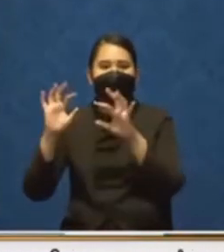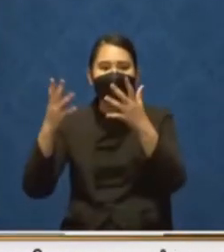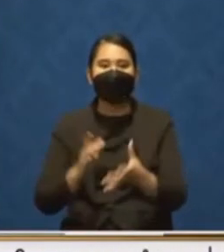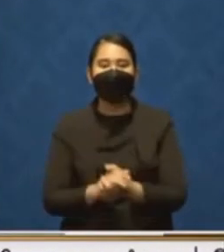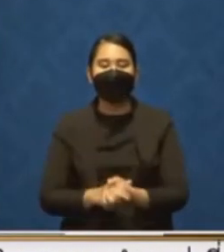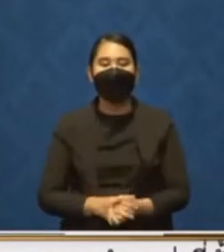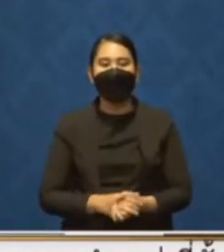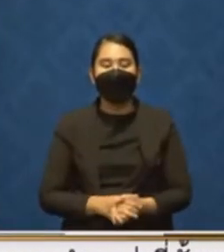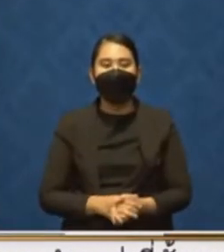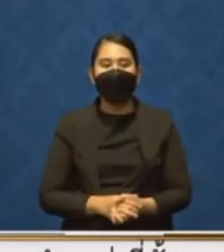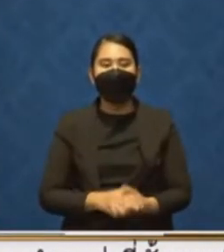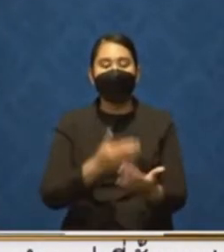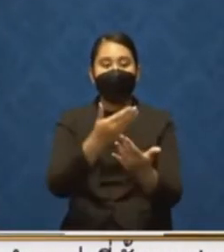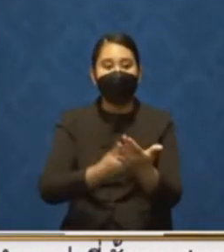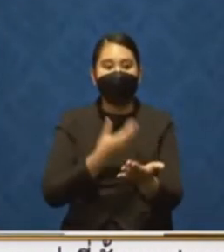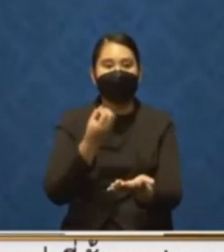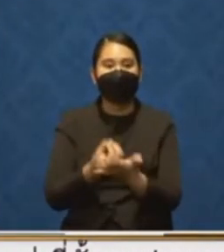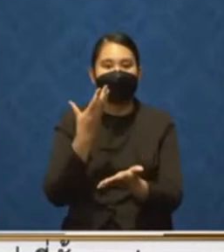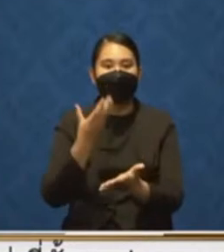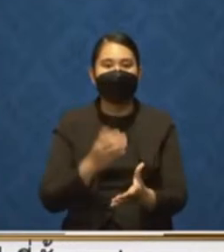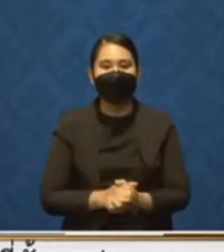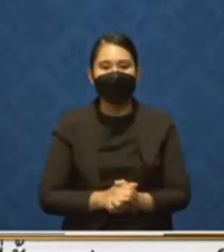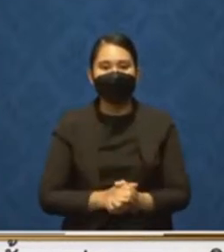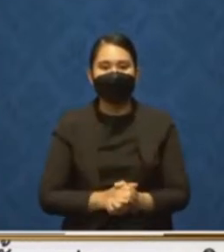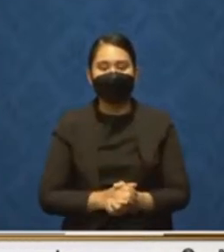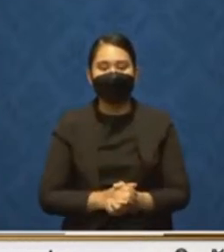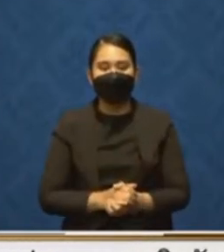เรื่องหวยแพงนะครับ